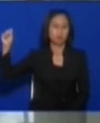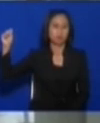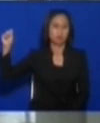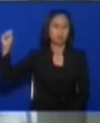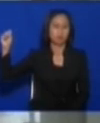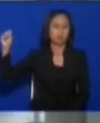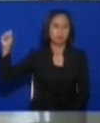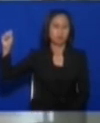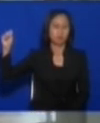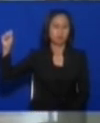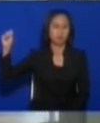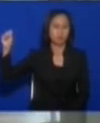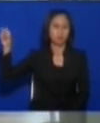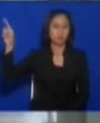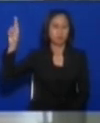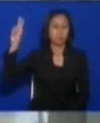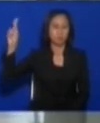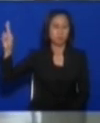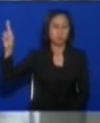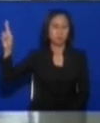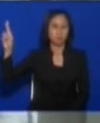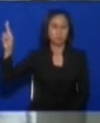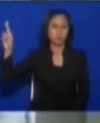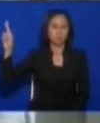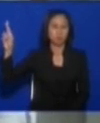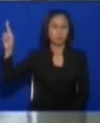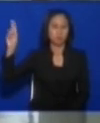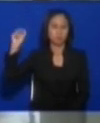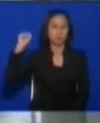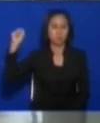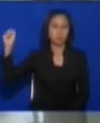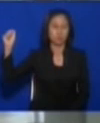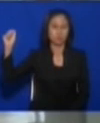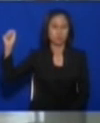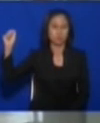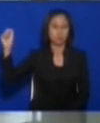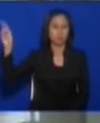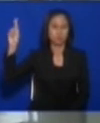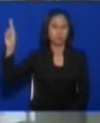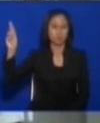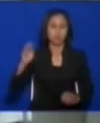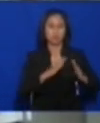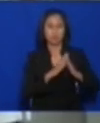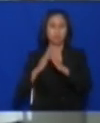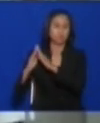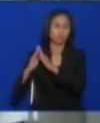pembangunan harus selaras dengan kearifan lokal untuk sejahteraan masyarakat kota Tegal